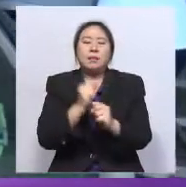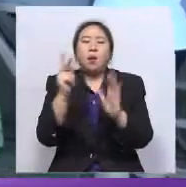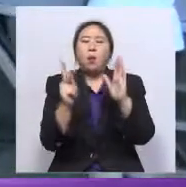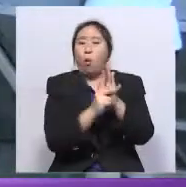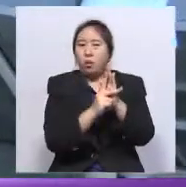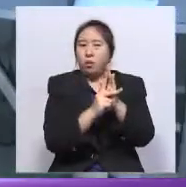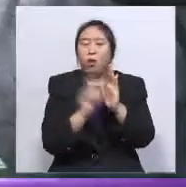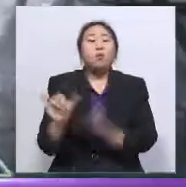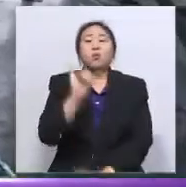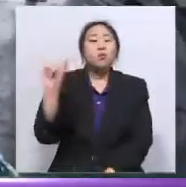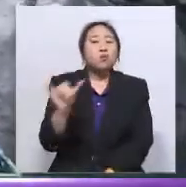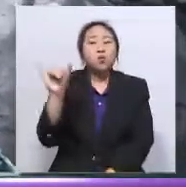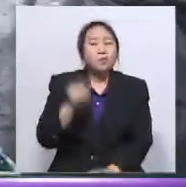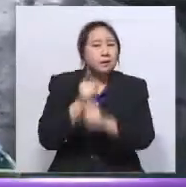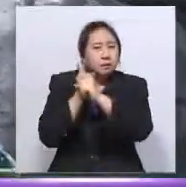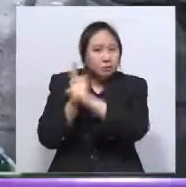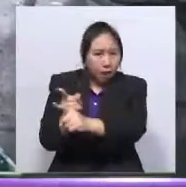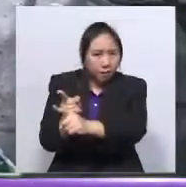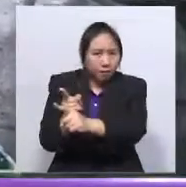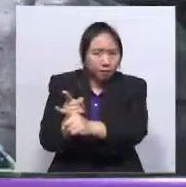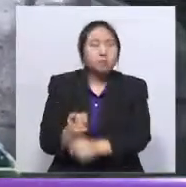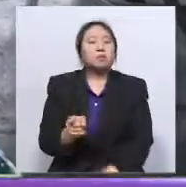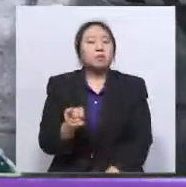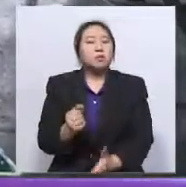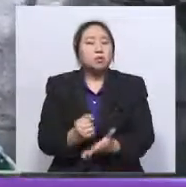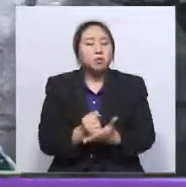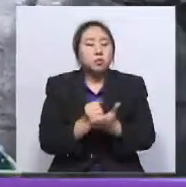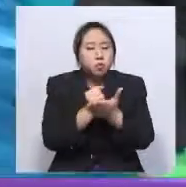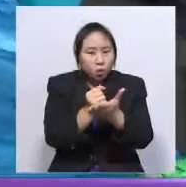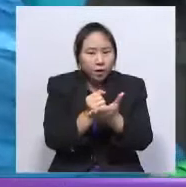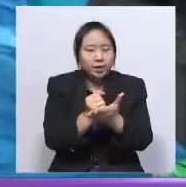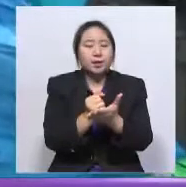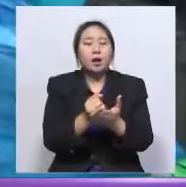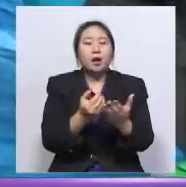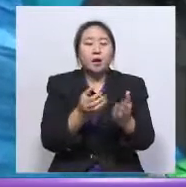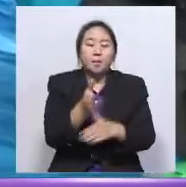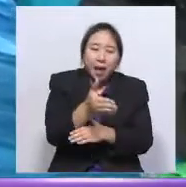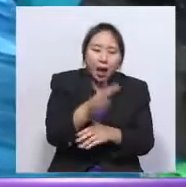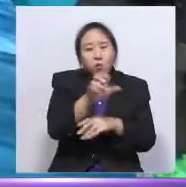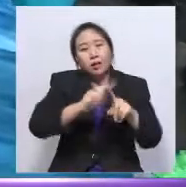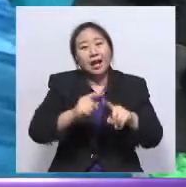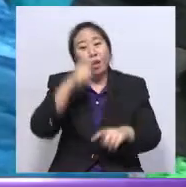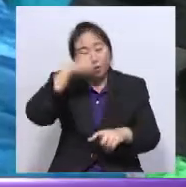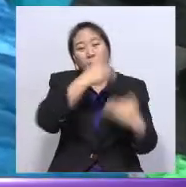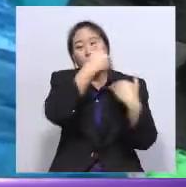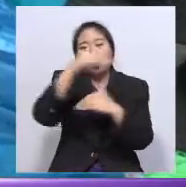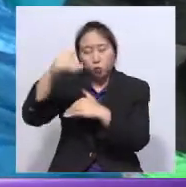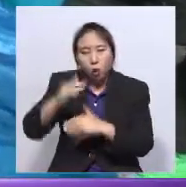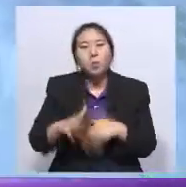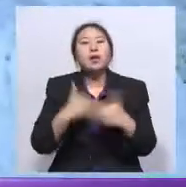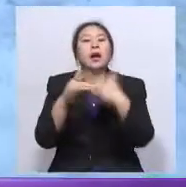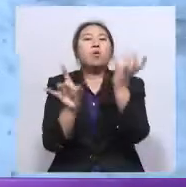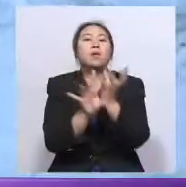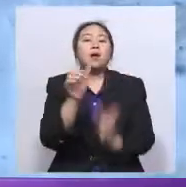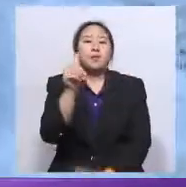กฎของสหภาพยุโรปหรือว่า EU จะทำใหความสมดุลการส่งออกสัตว์น้ำของไทยพัฒนาแล้วก็มีประสิทธิภ